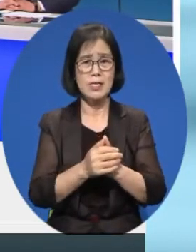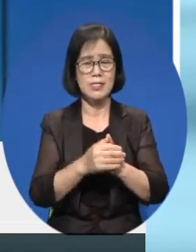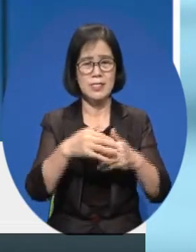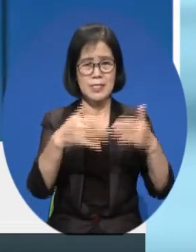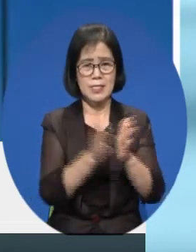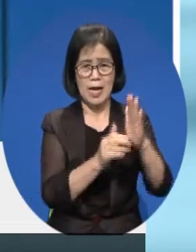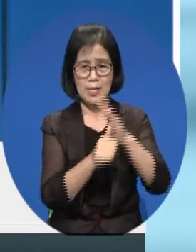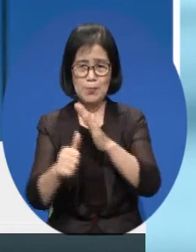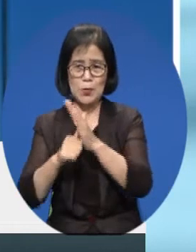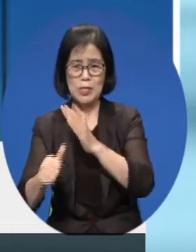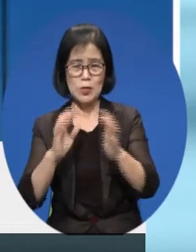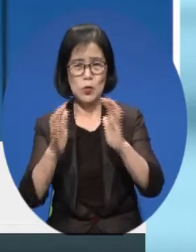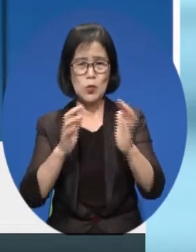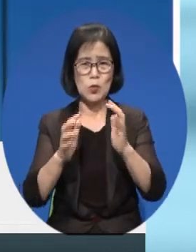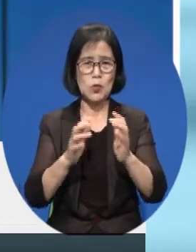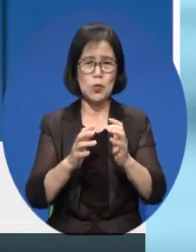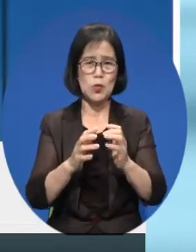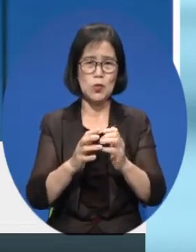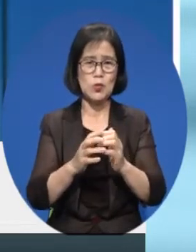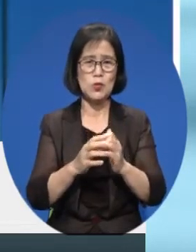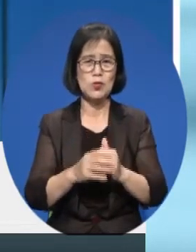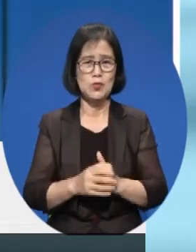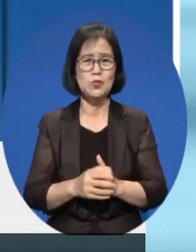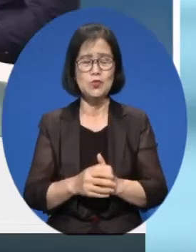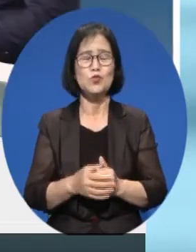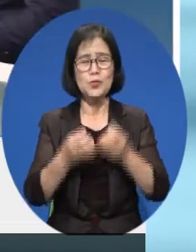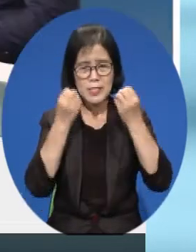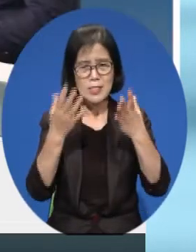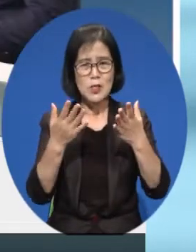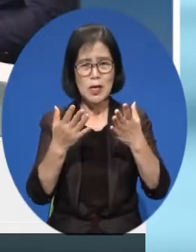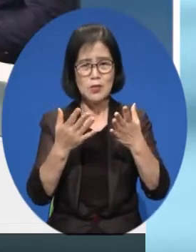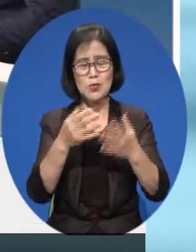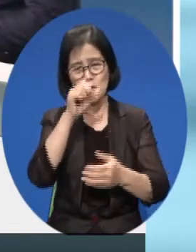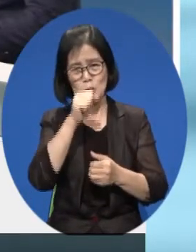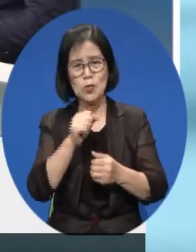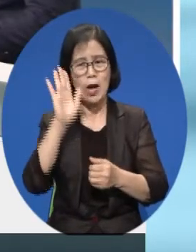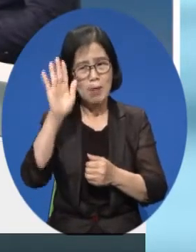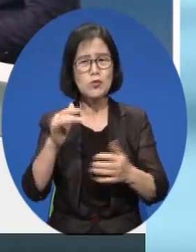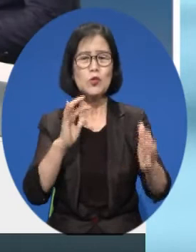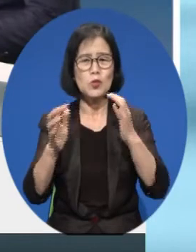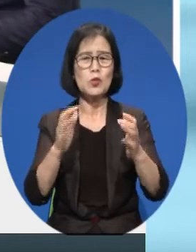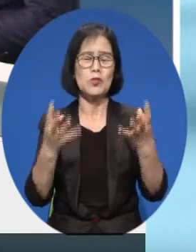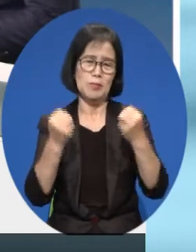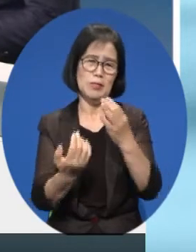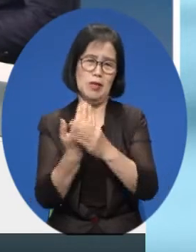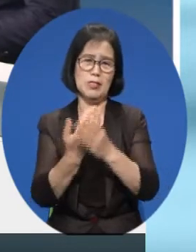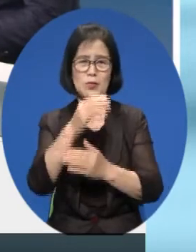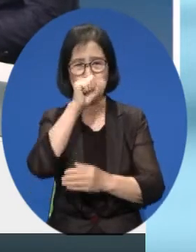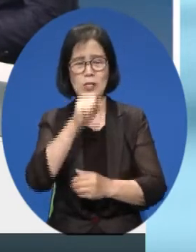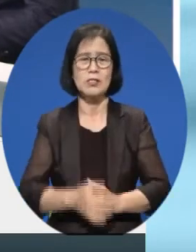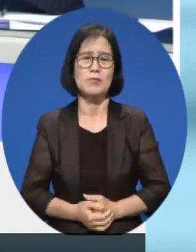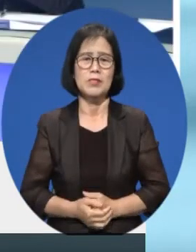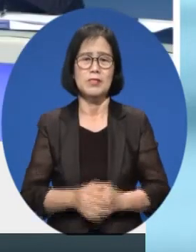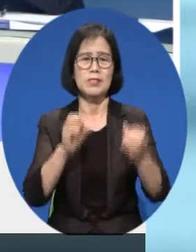이렇게 맞짱 토론하듯이 토론하는 건 저는 굉장히 신선해 보이기도 해요. 이런 토론 앞으로 계속했으면 네. 좋겠는데